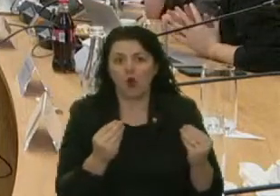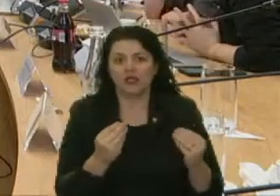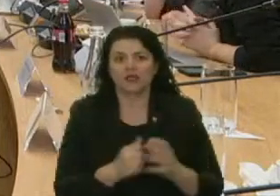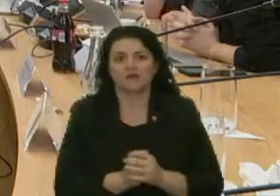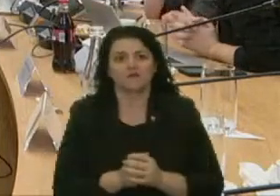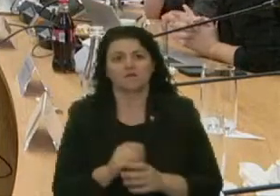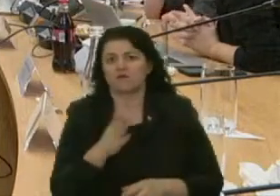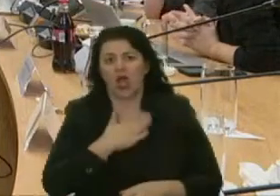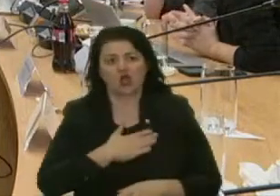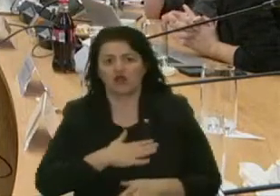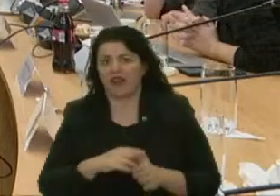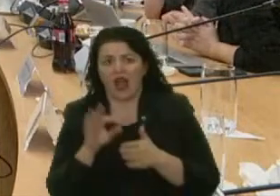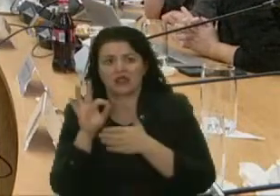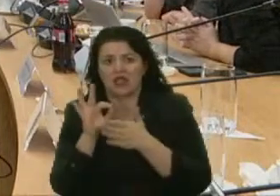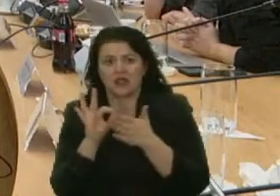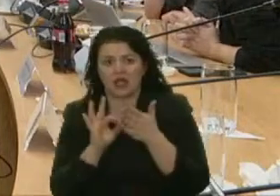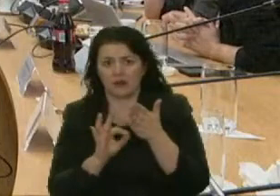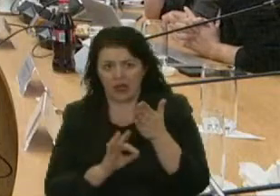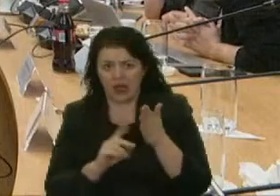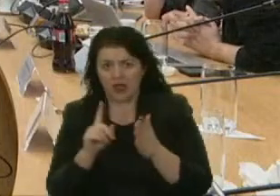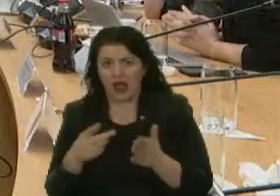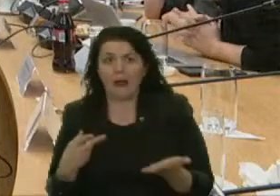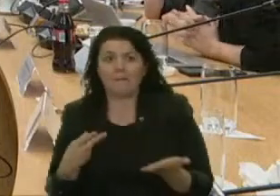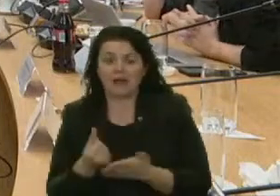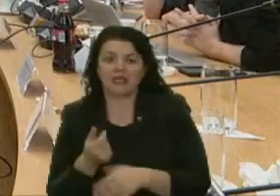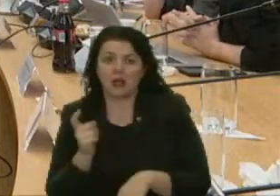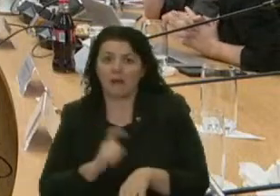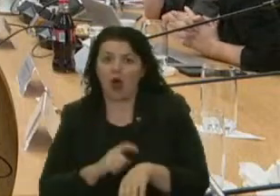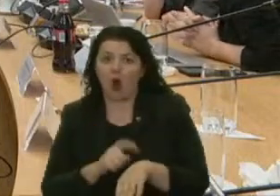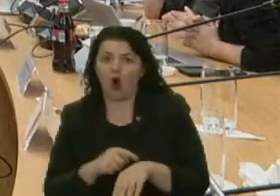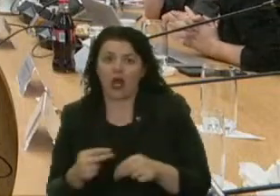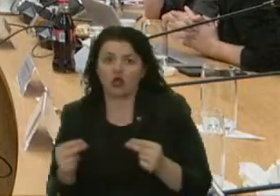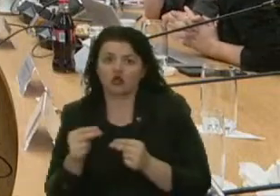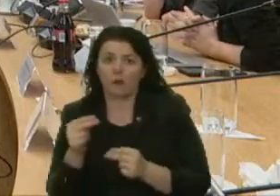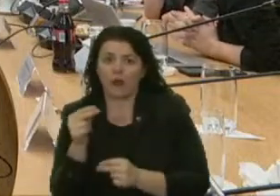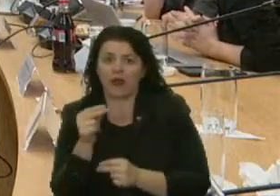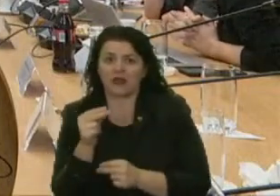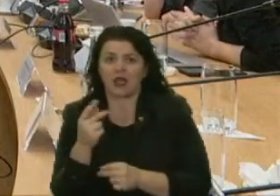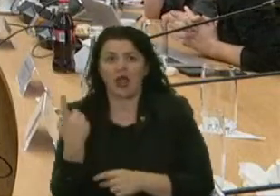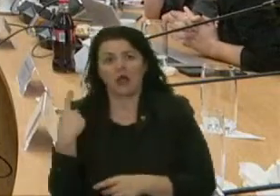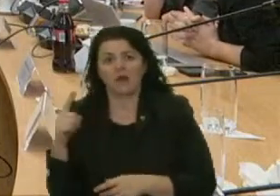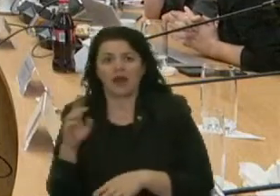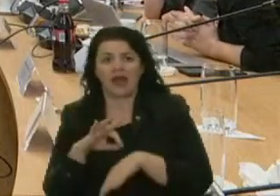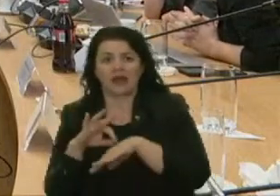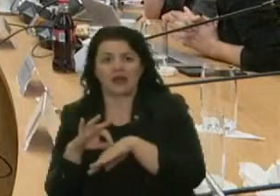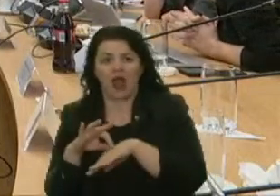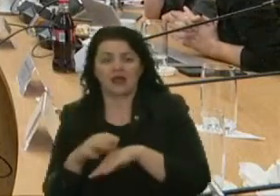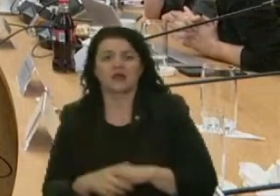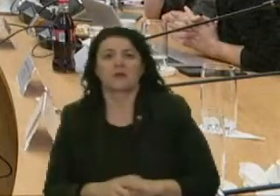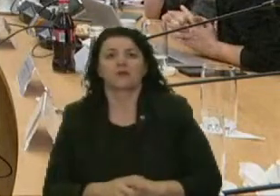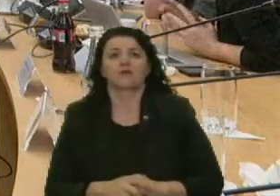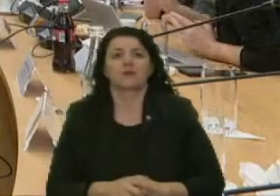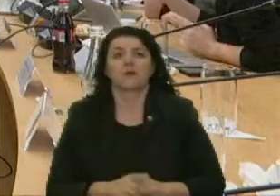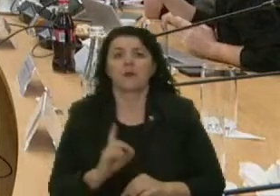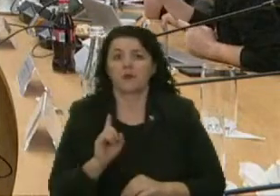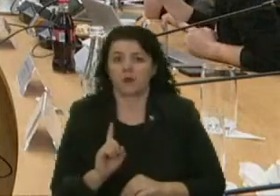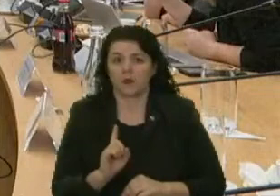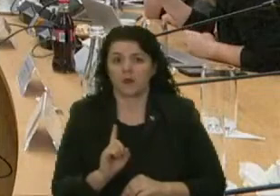n aș vrea să intru în detalii să întreb dacă sunt plătiți pentru acele ore suplimentare pentru că intrăm într o altă direcție însă